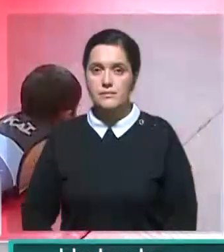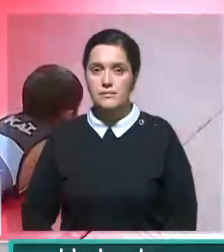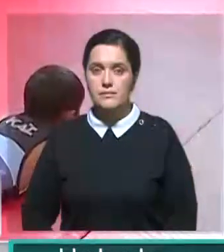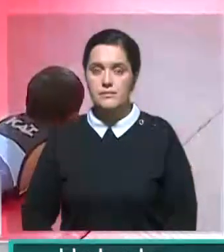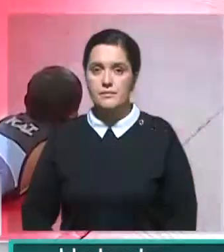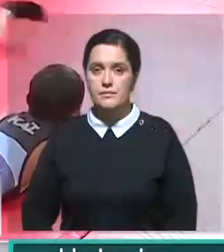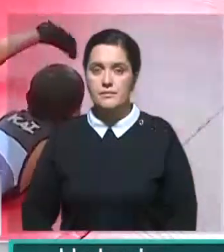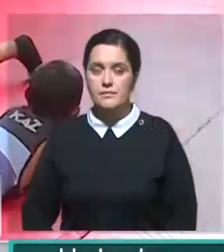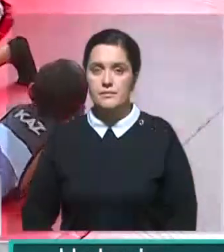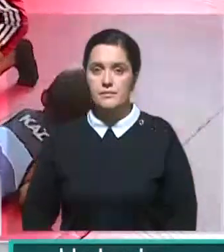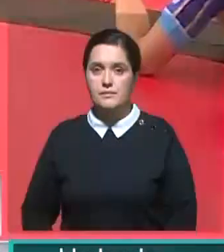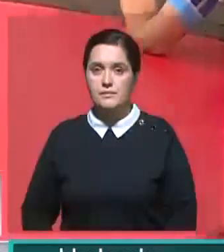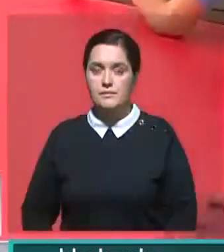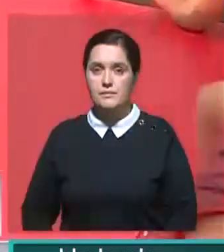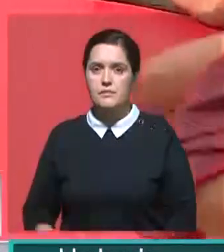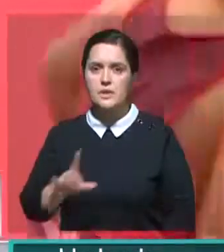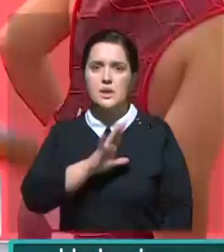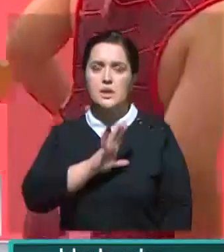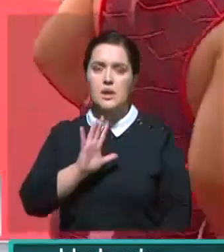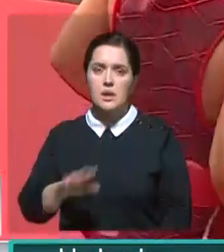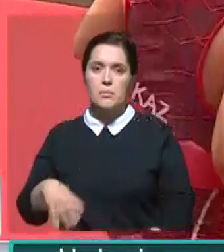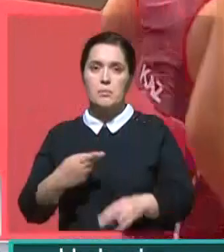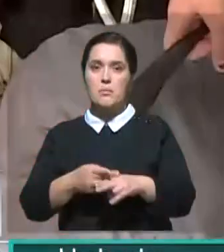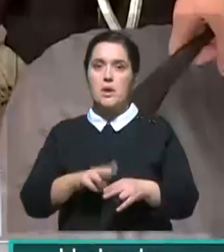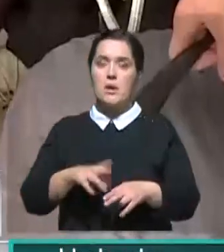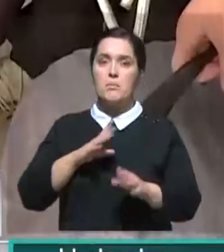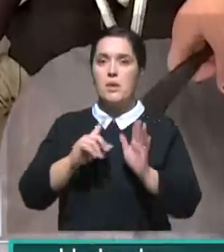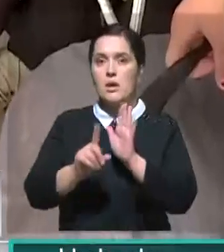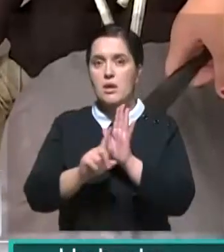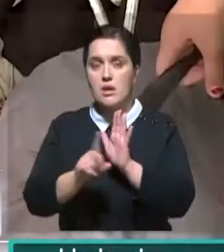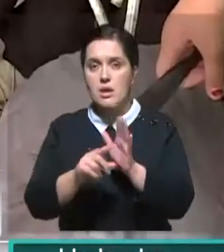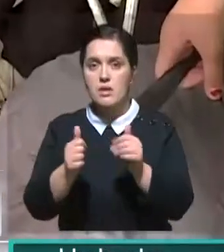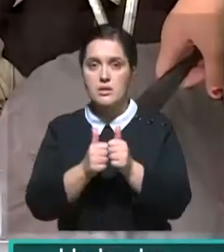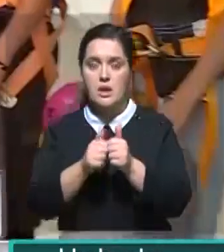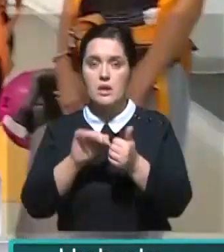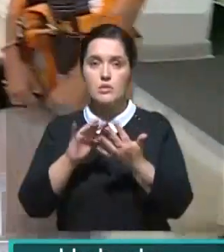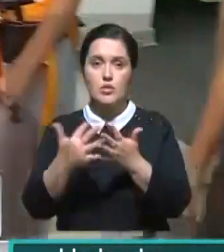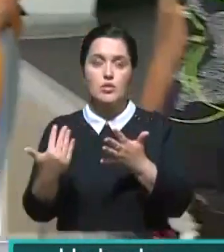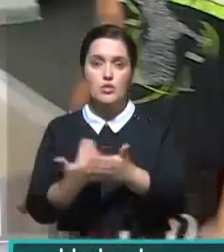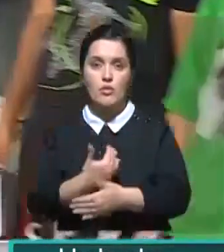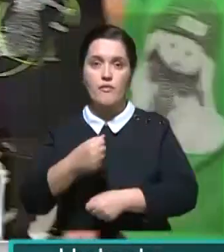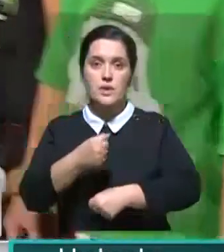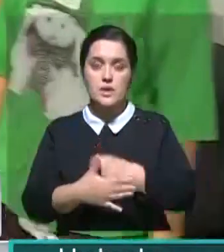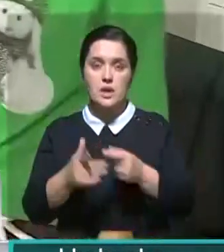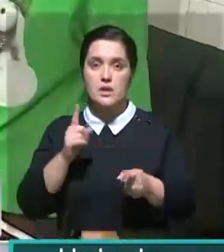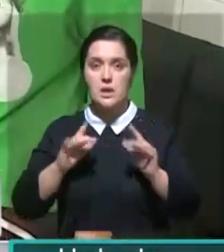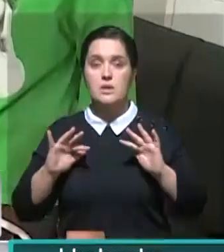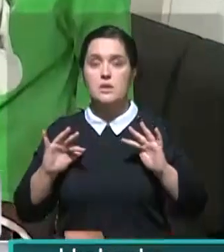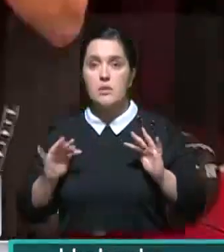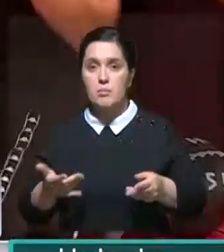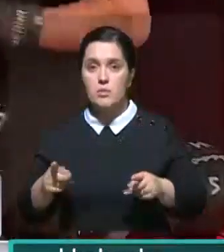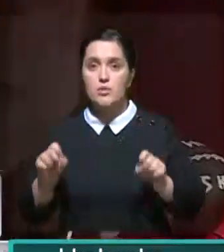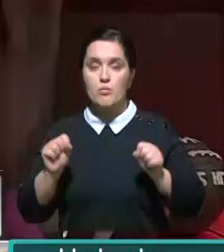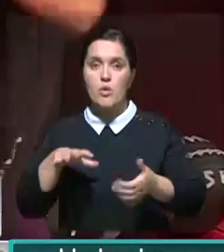В Черкасске спортивных объектов не было. На тренировки дети ходили в соседнее село. Новый центр стал для молодежи настоящим событием. Здесь